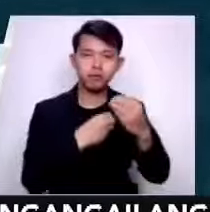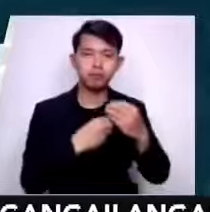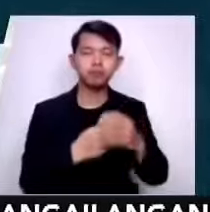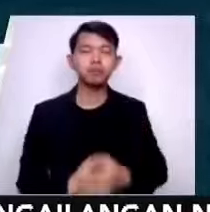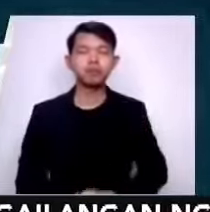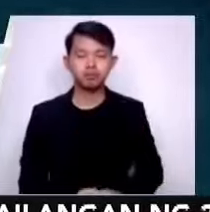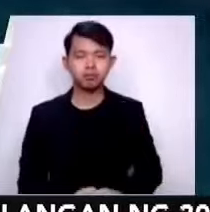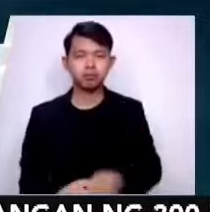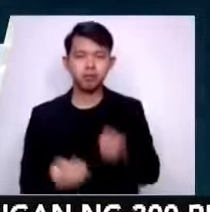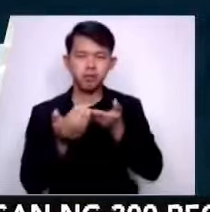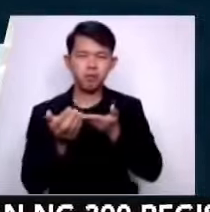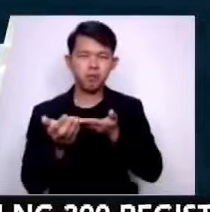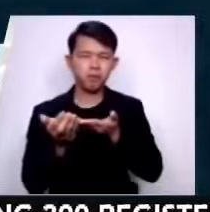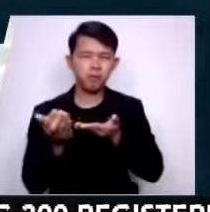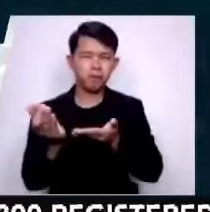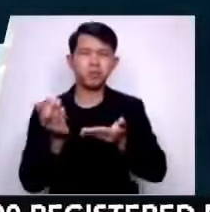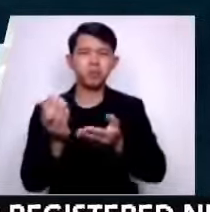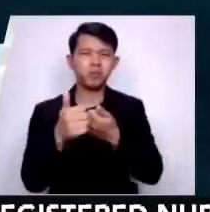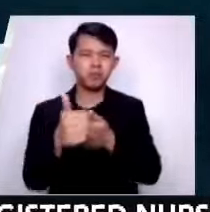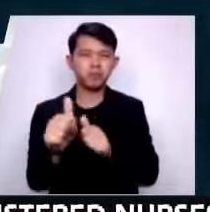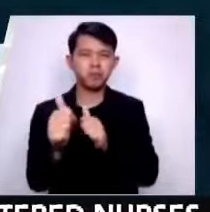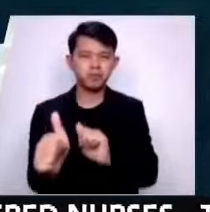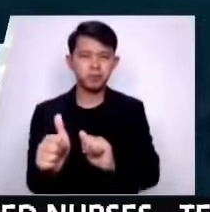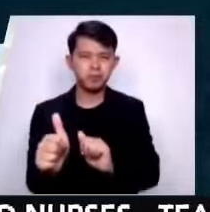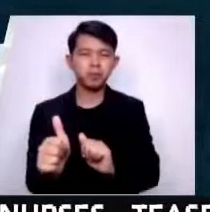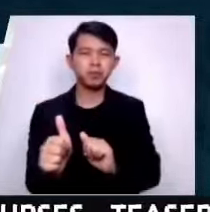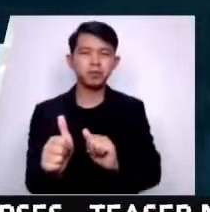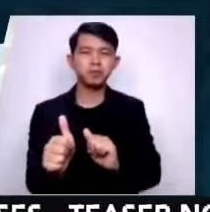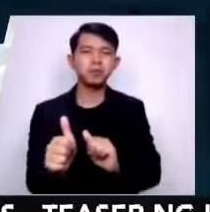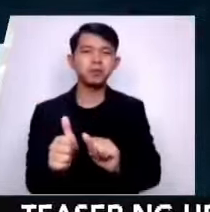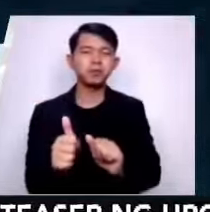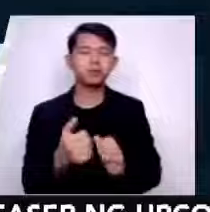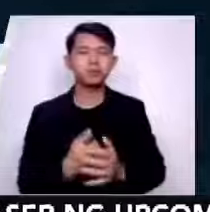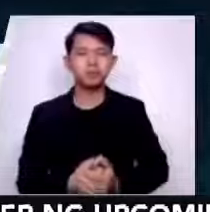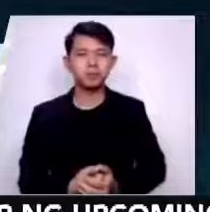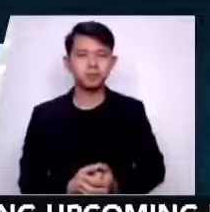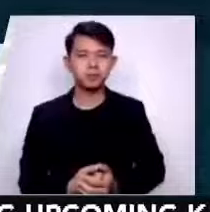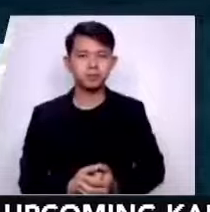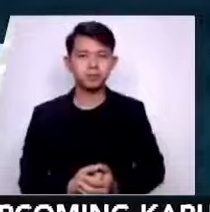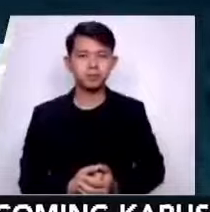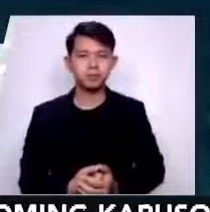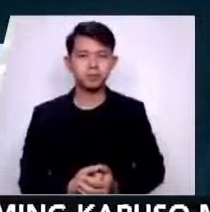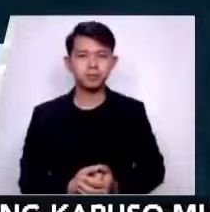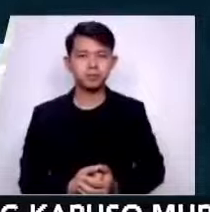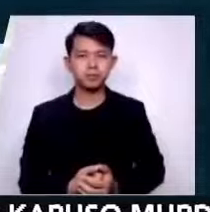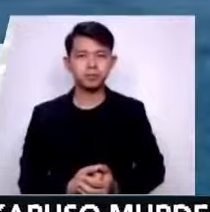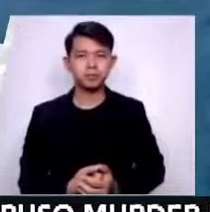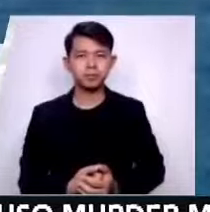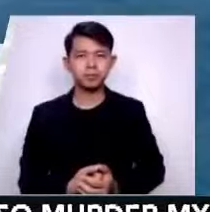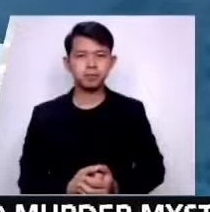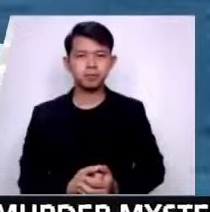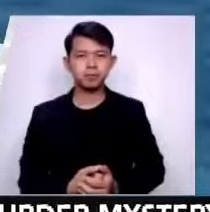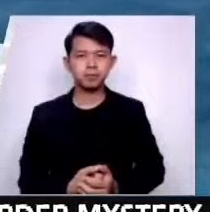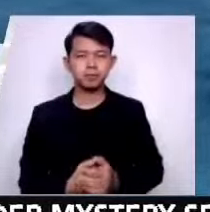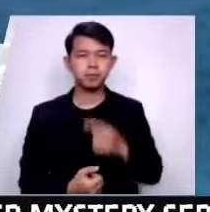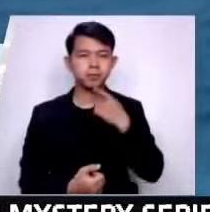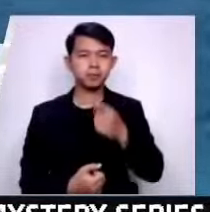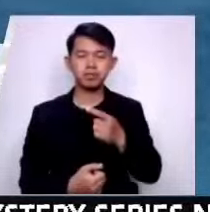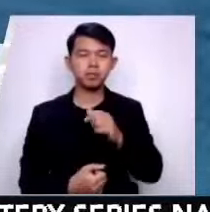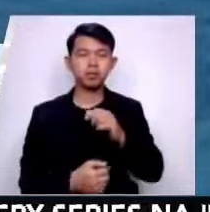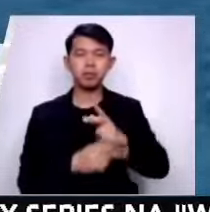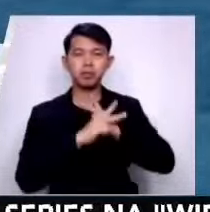bangin kayo bahura lang kayo bahura Dal sa bahura niy pakuha niyong pakuha til naghabulan